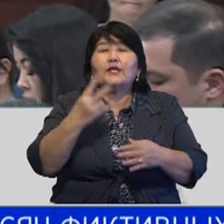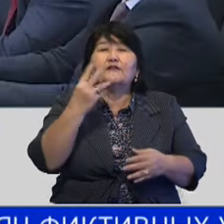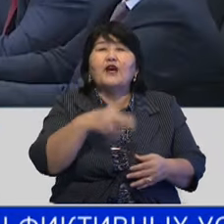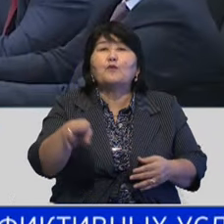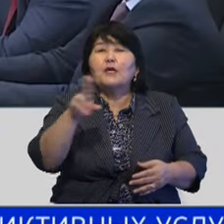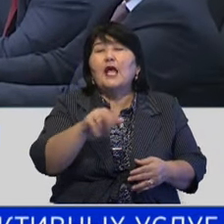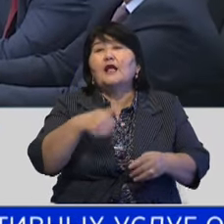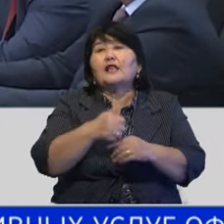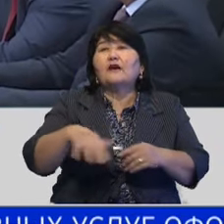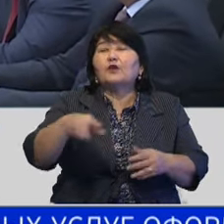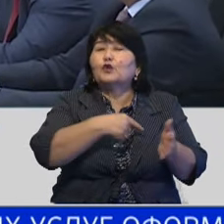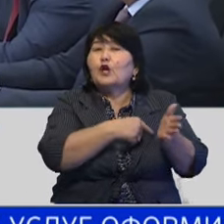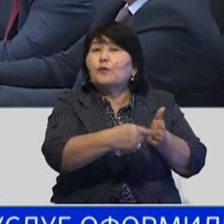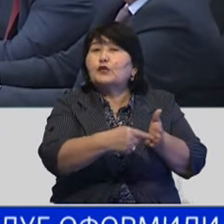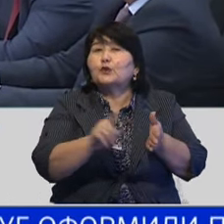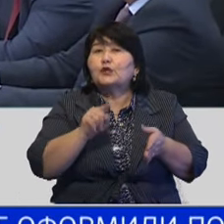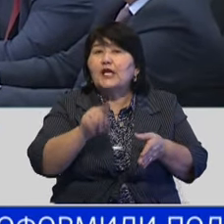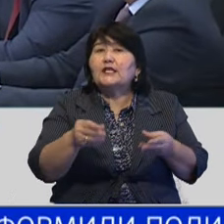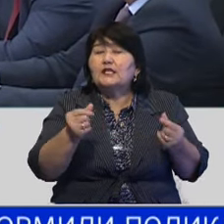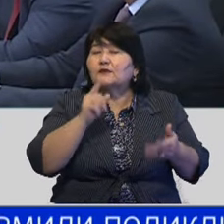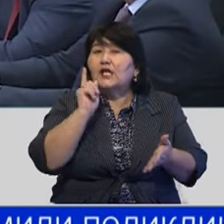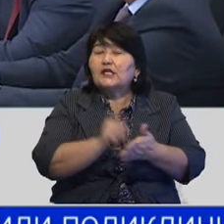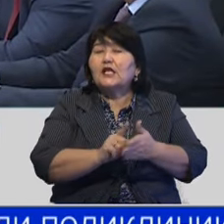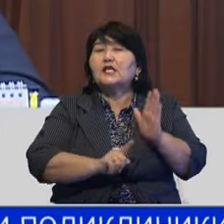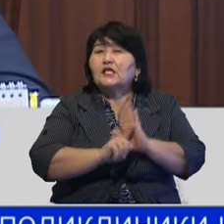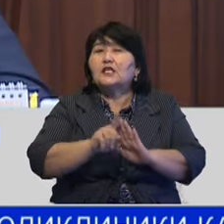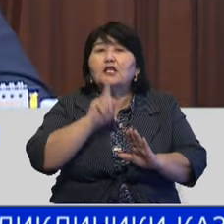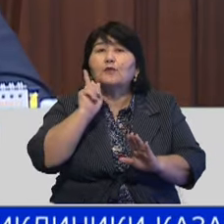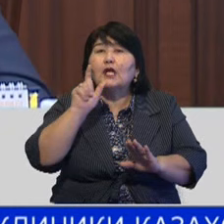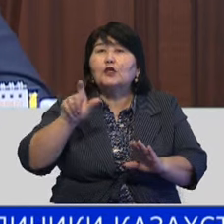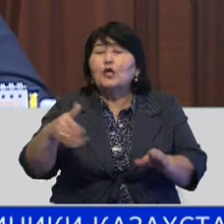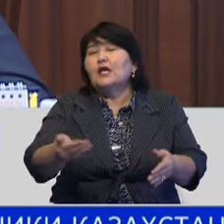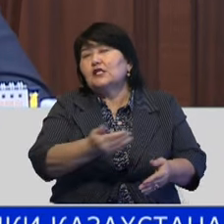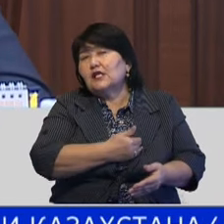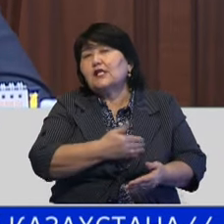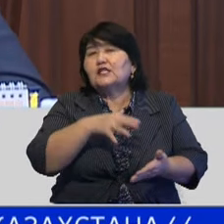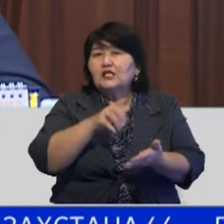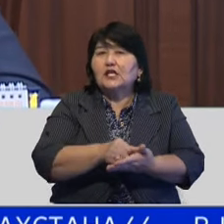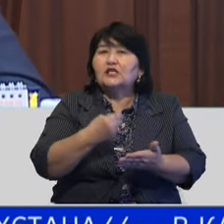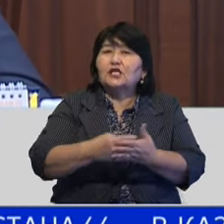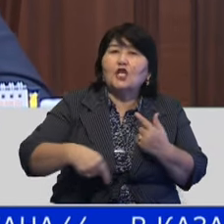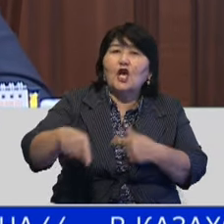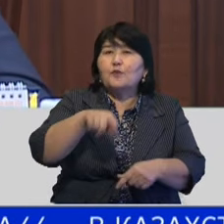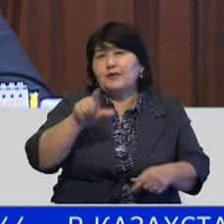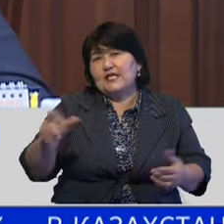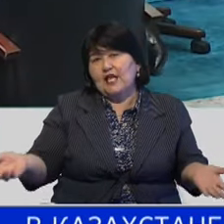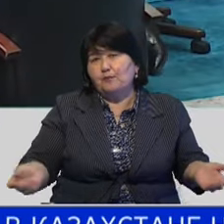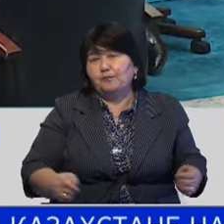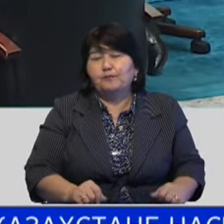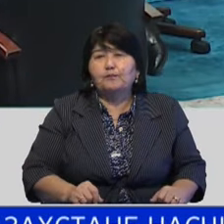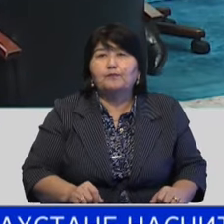млрд глава региона подчеркнул что эти средства должны дойти до молодых людей желающих заняться бизнесом